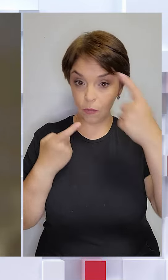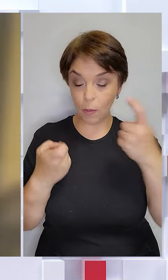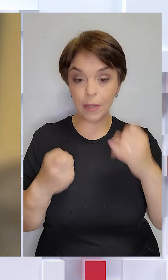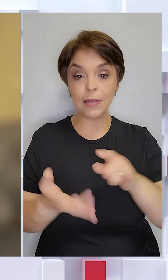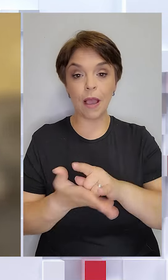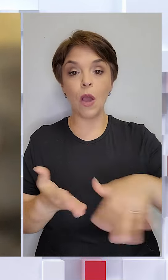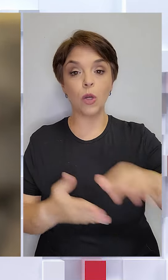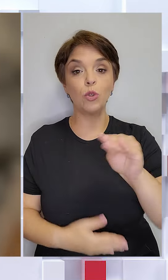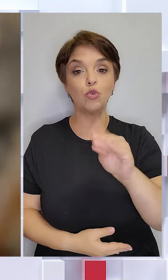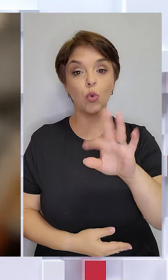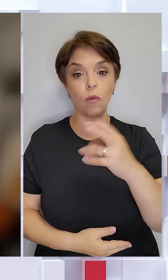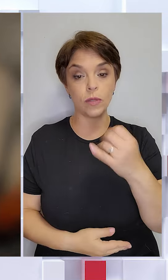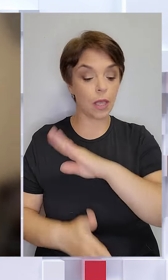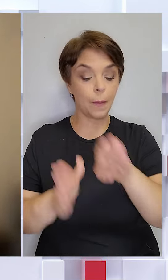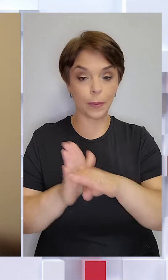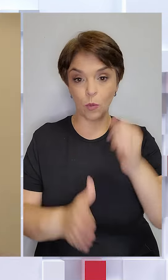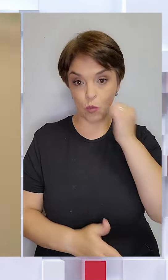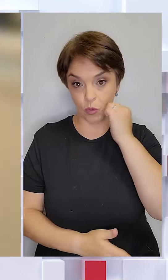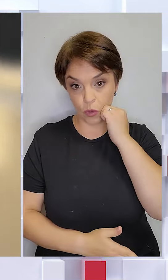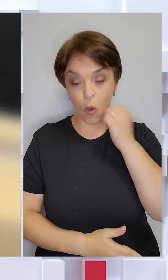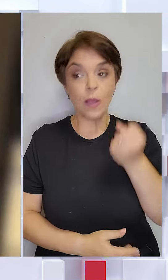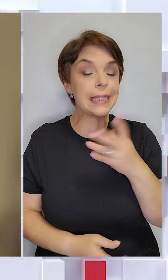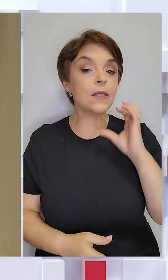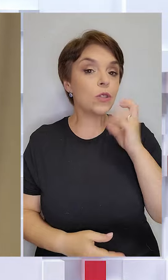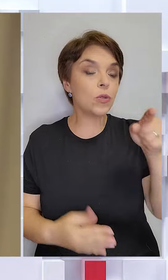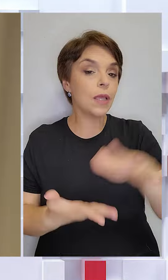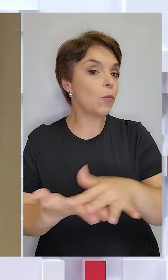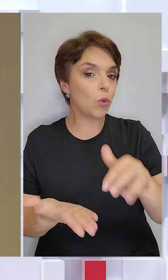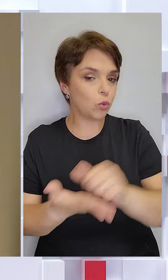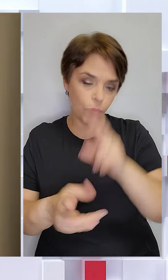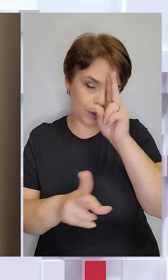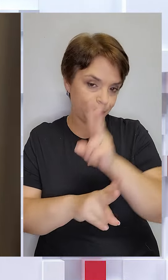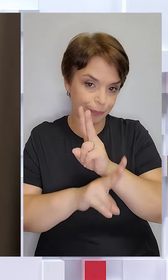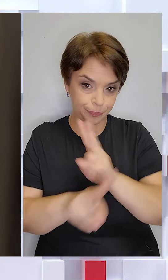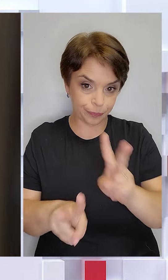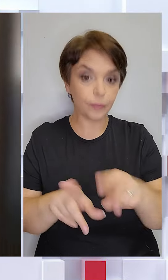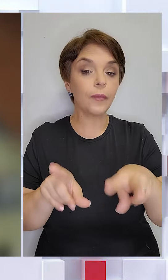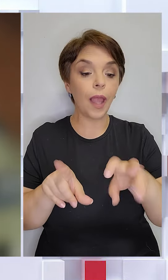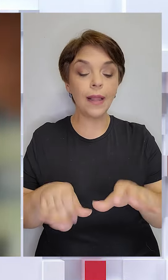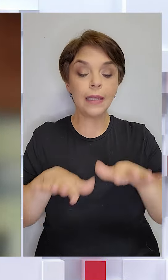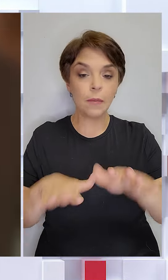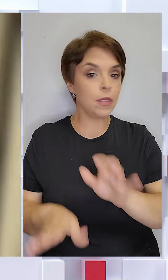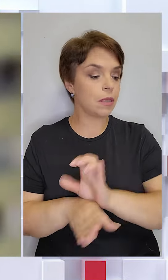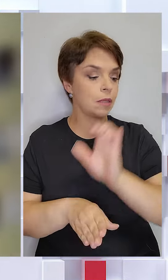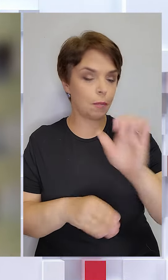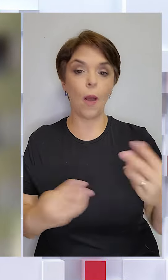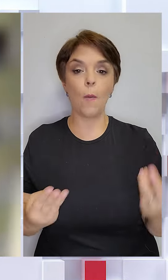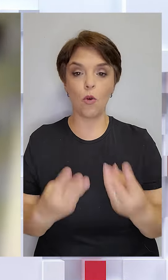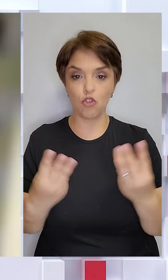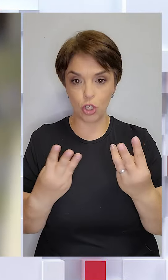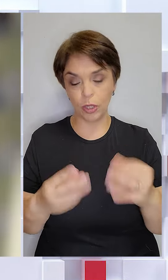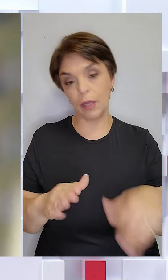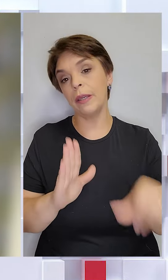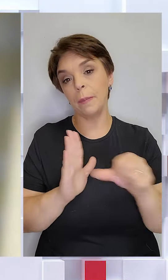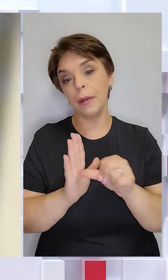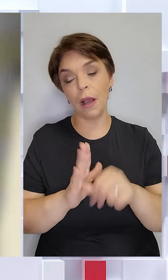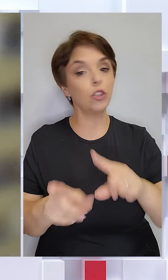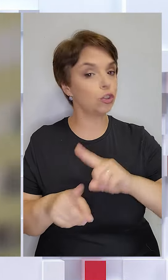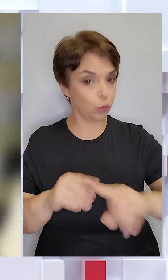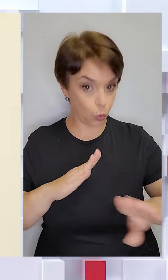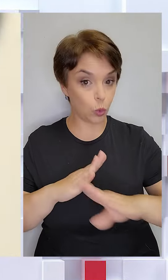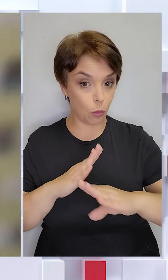і аеропорт Жуковський під Москвою. Наскільки серйозні там руйнування, невідомо, але на місце направили пожежників та бригади